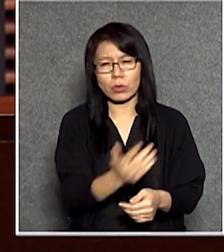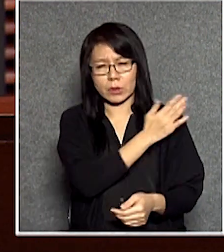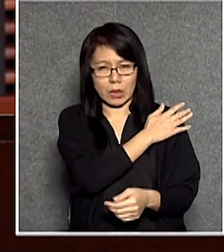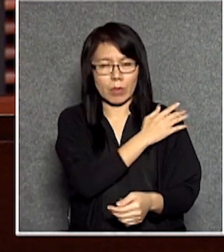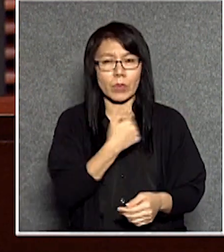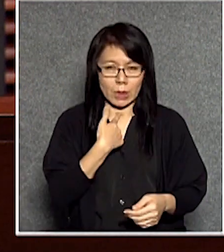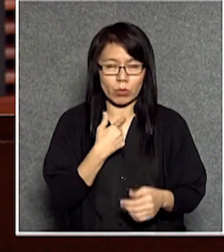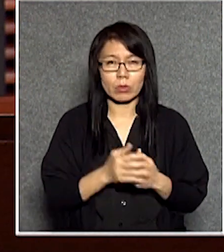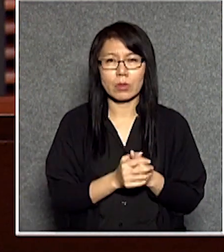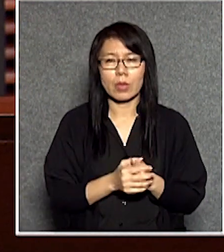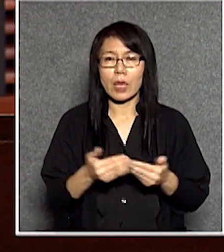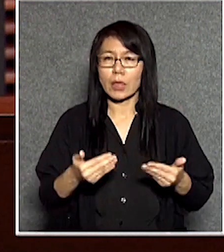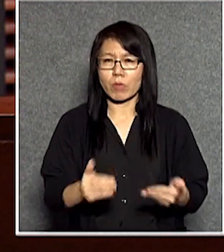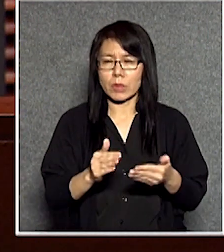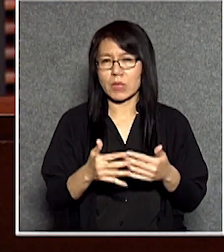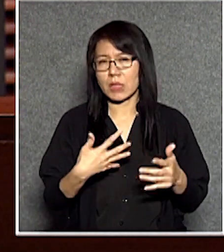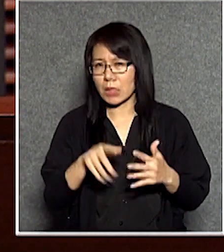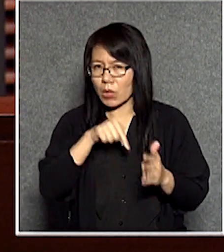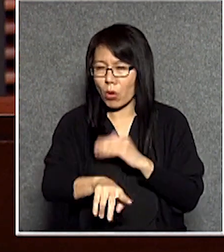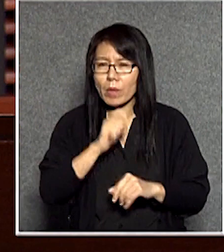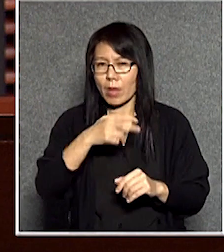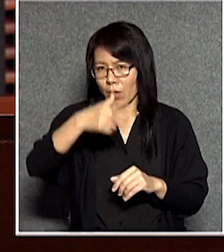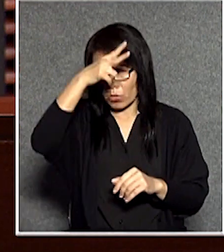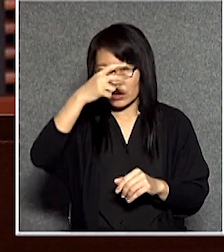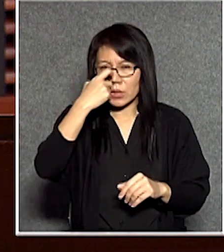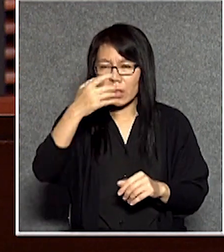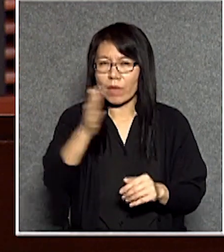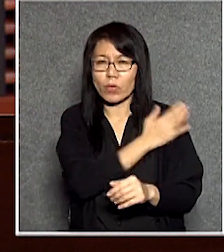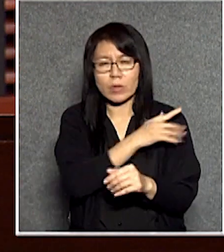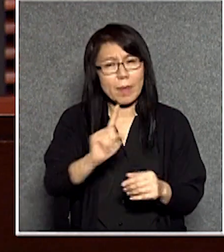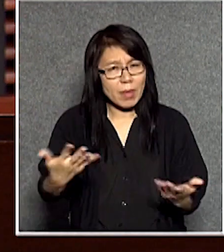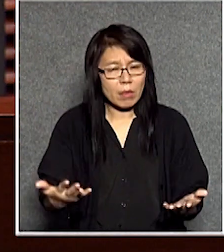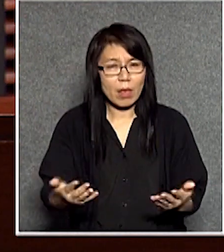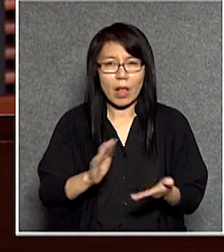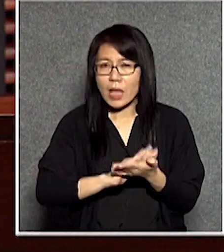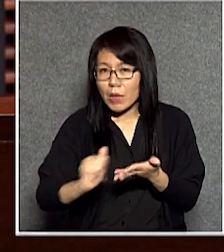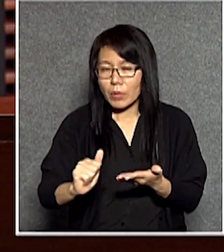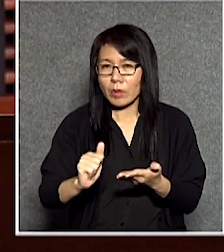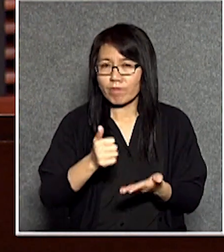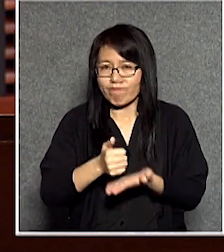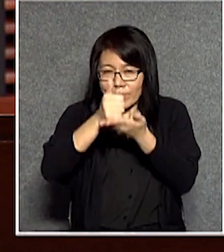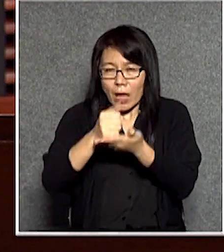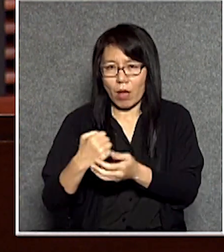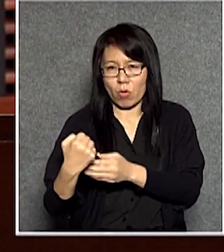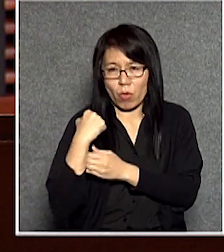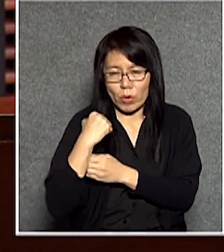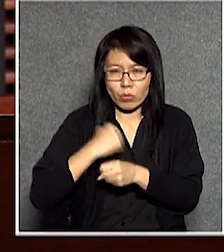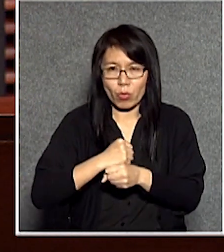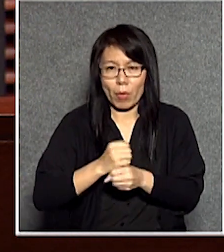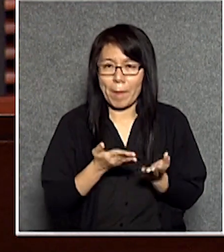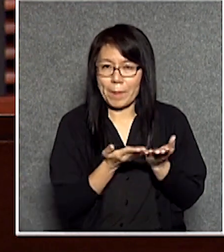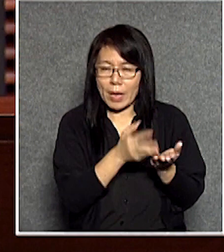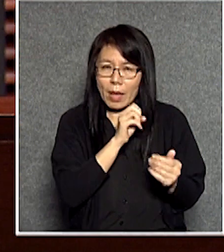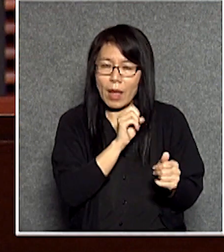負。在今次事件中，梁振英的憲制責任是什麼呢？就是廉潔奉公、盡忠職守，向立法會問